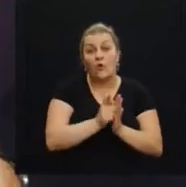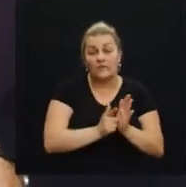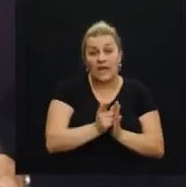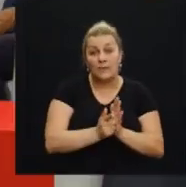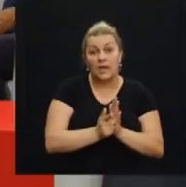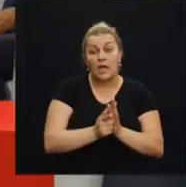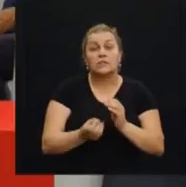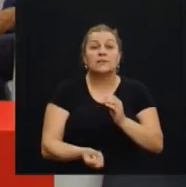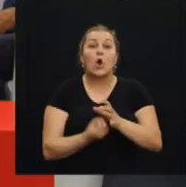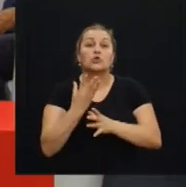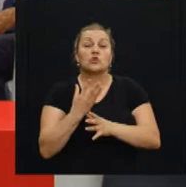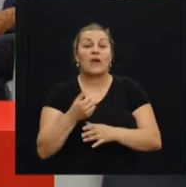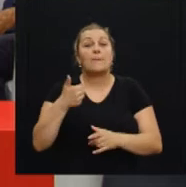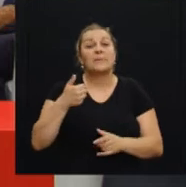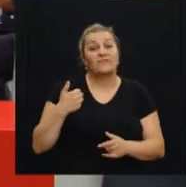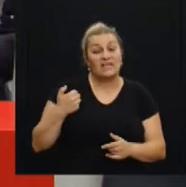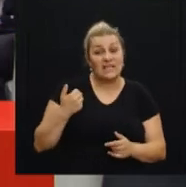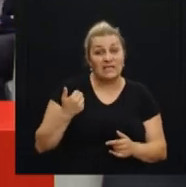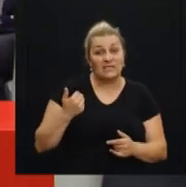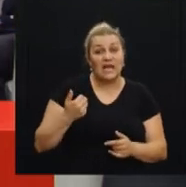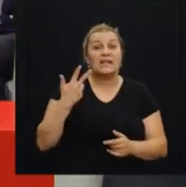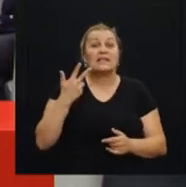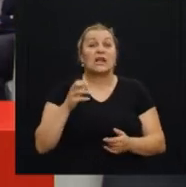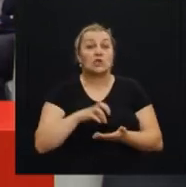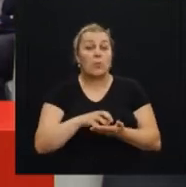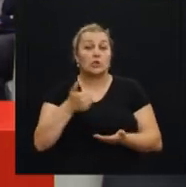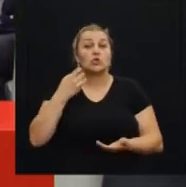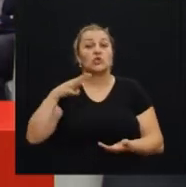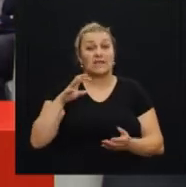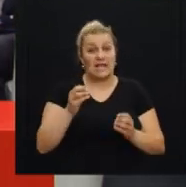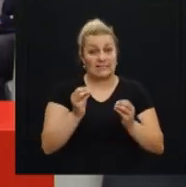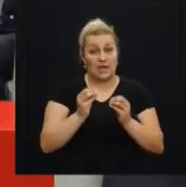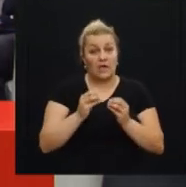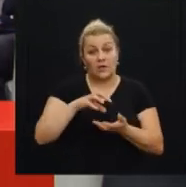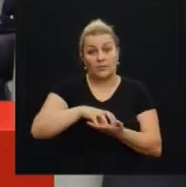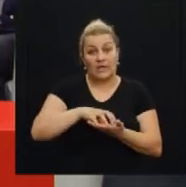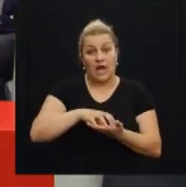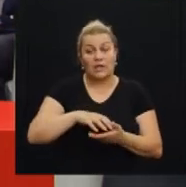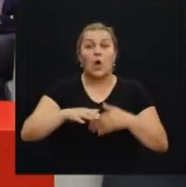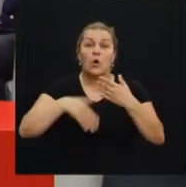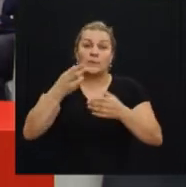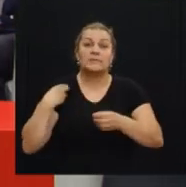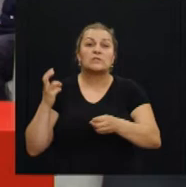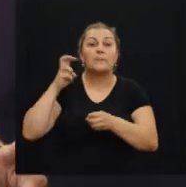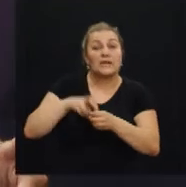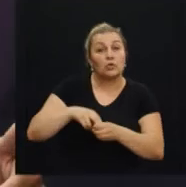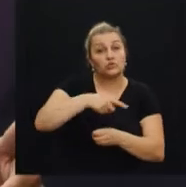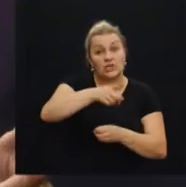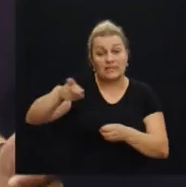se osnovala prva satnija 3. bojne 114. brigade. I onda smo se mi priključili